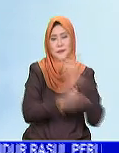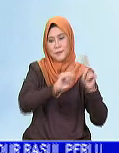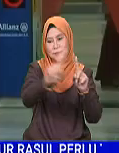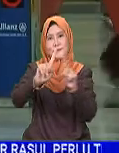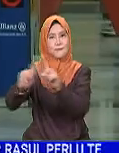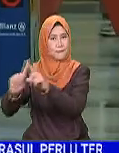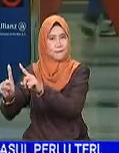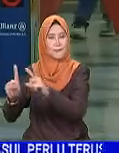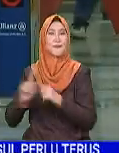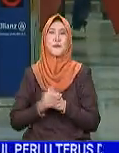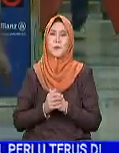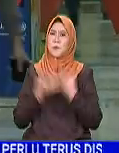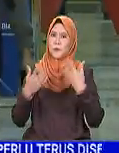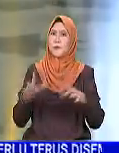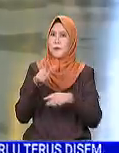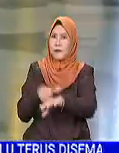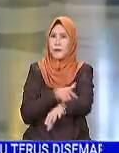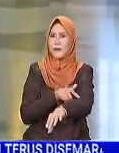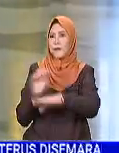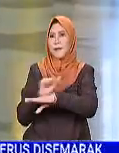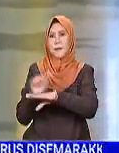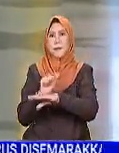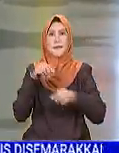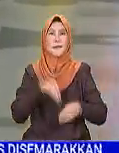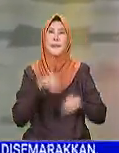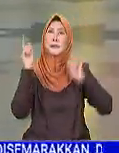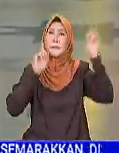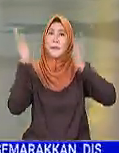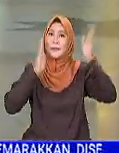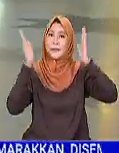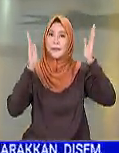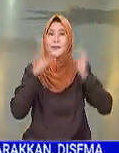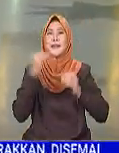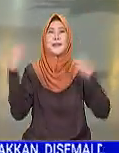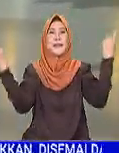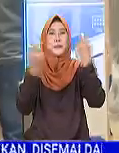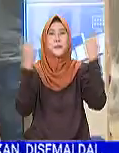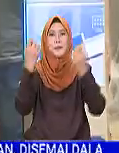kepelbagaian yang telah lama diamalkan di Malaysia termasuk sambutan Maulid Rasul.